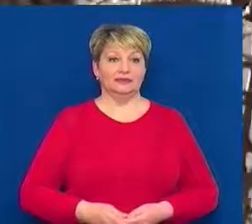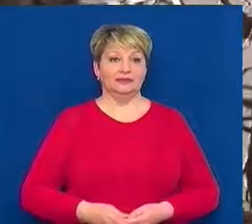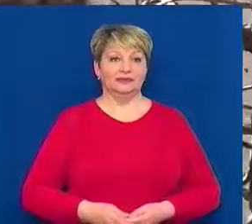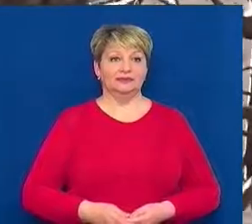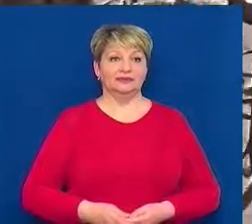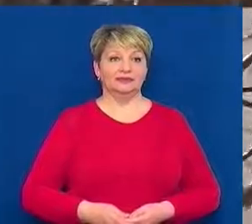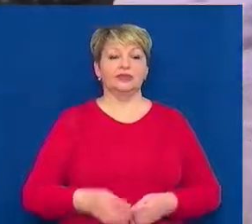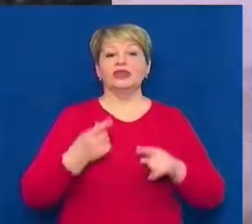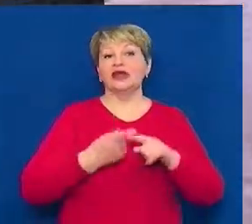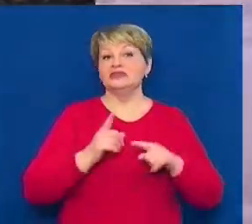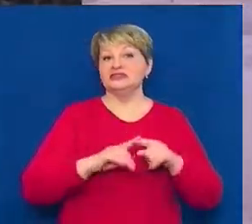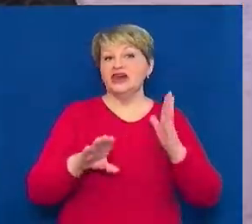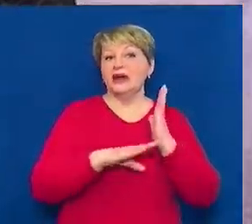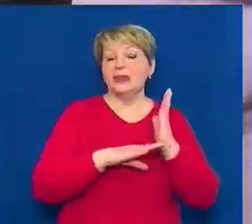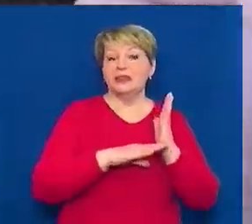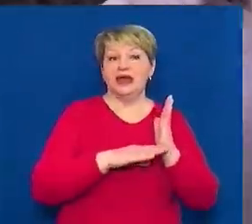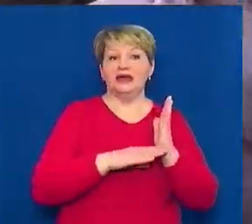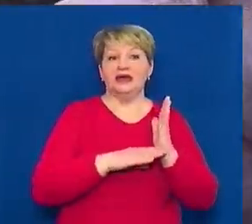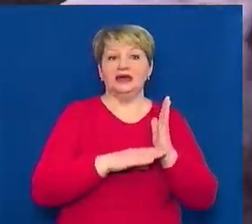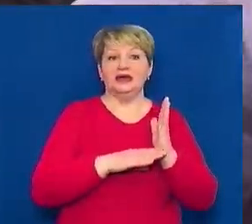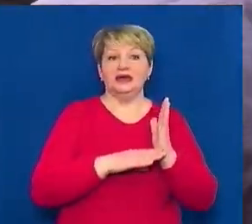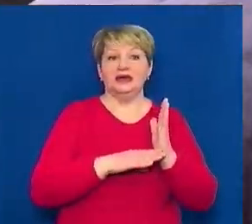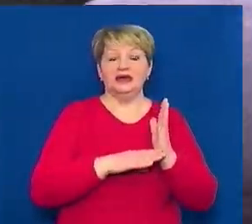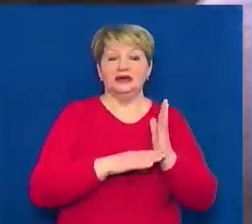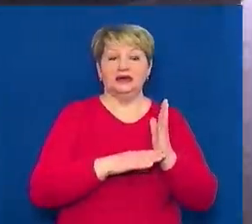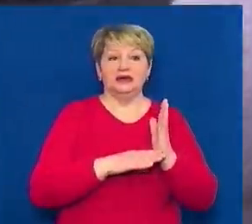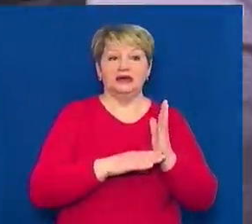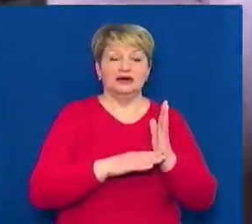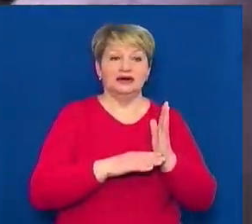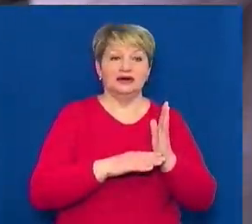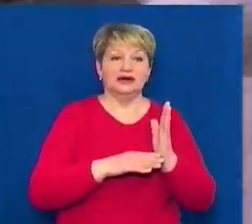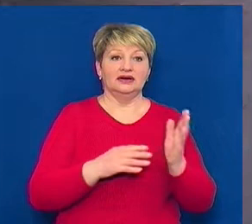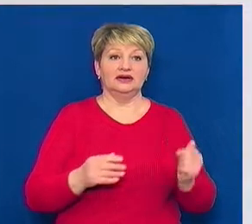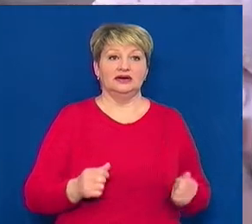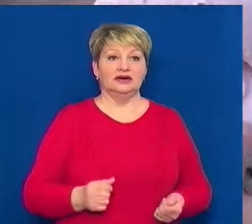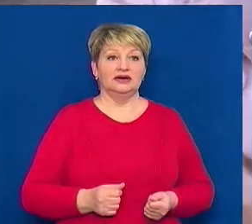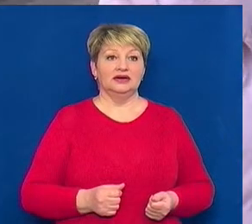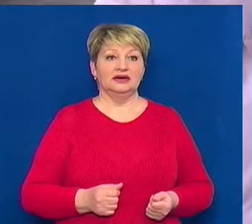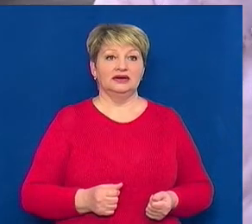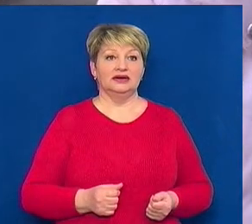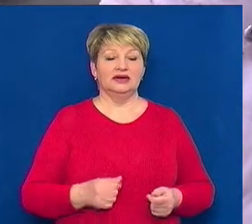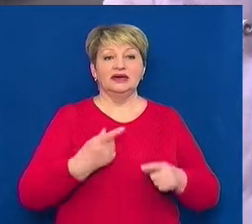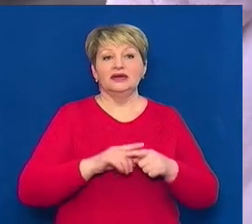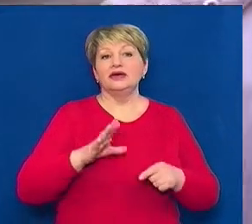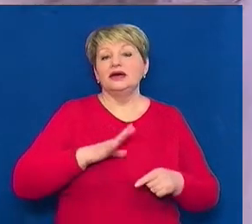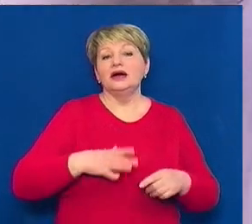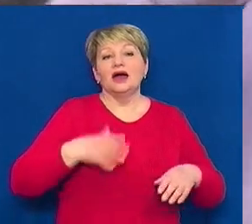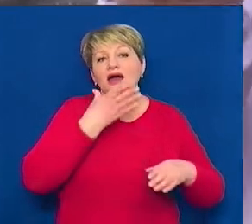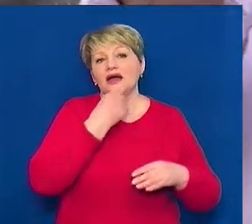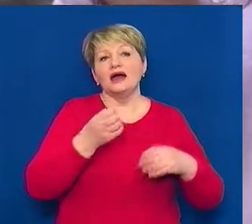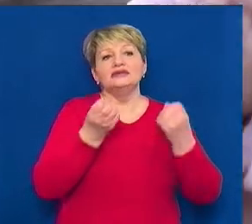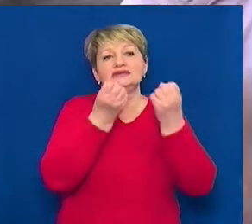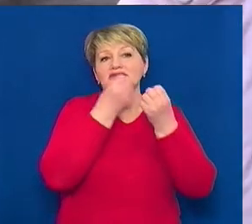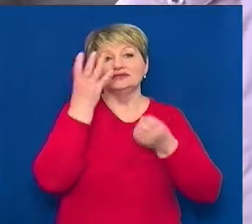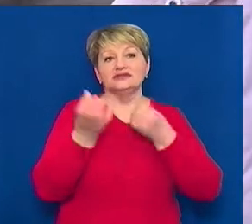пилять? Оце дерево, я збігла, скачала з 9-го поверху, це як вдома була в тапочках. І воно ж так красиво цвіте, хіба ж